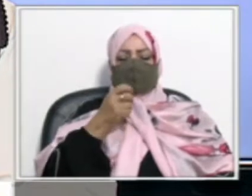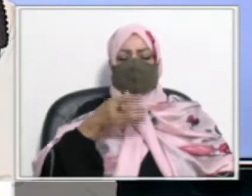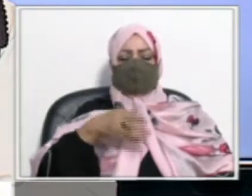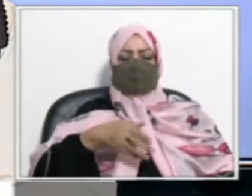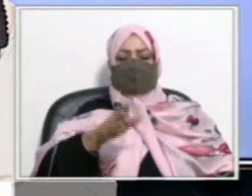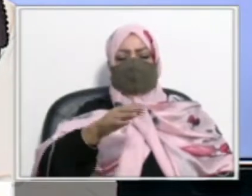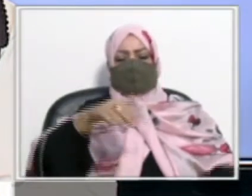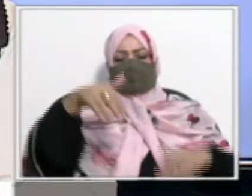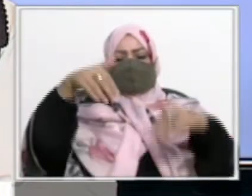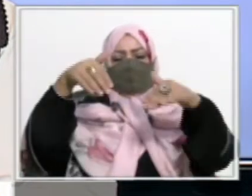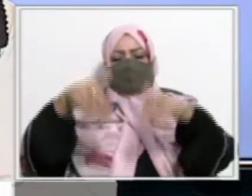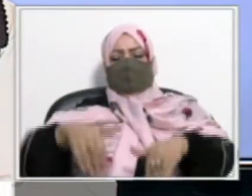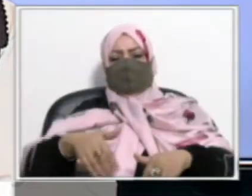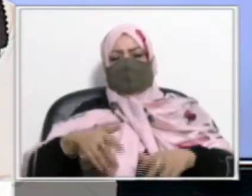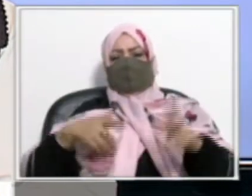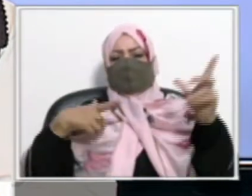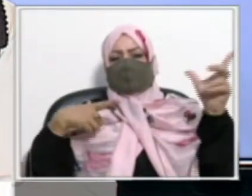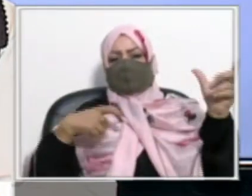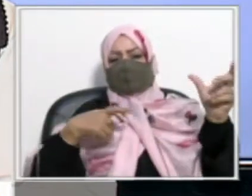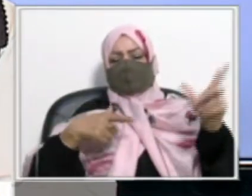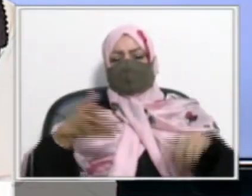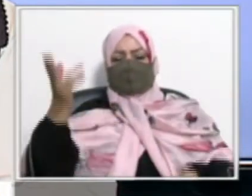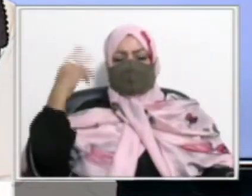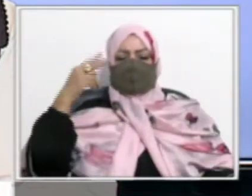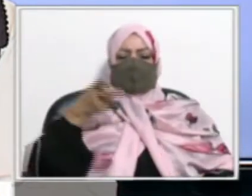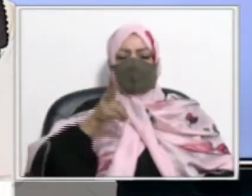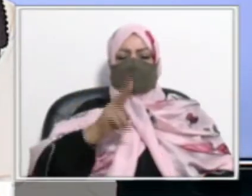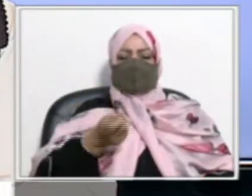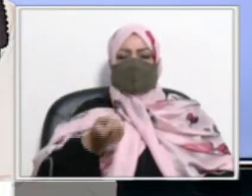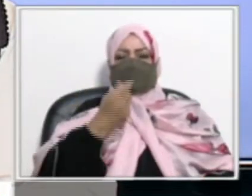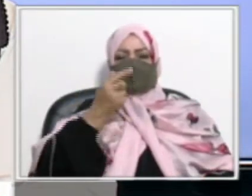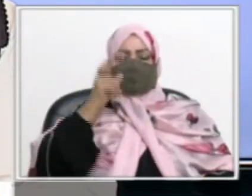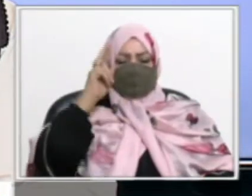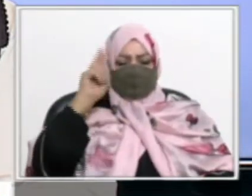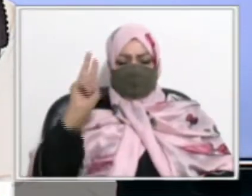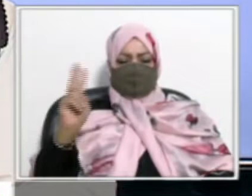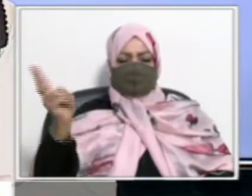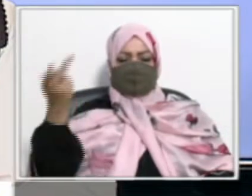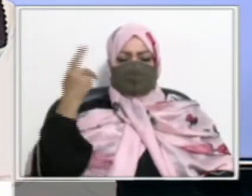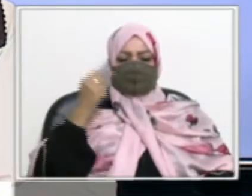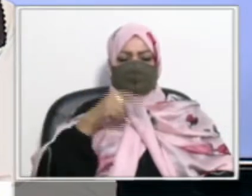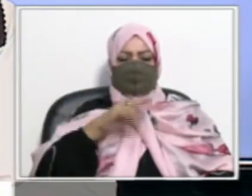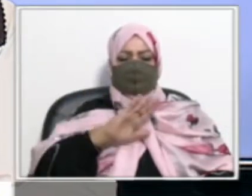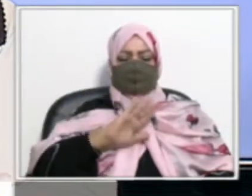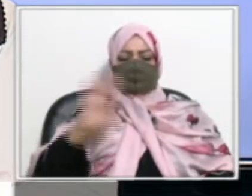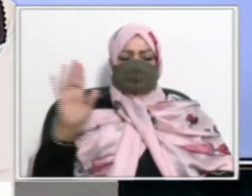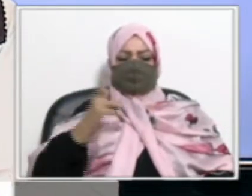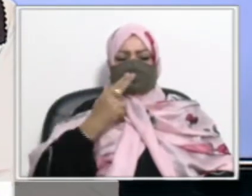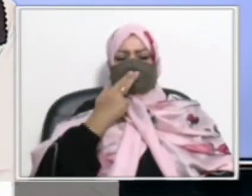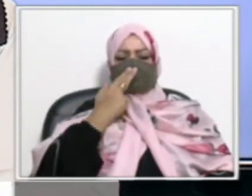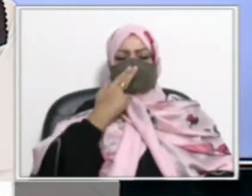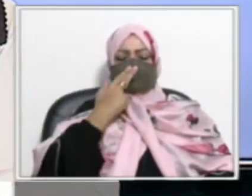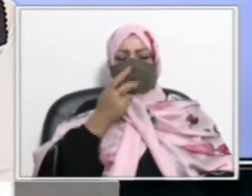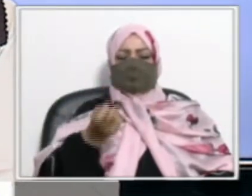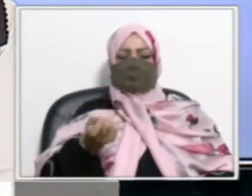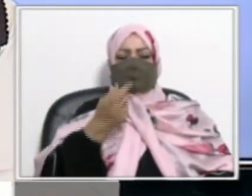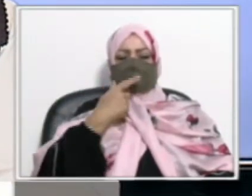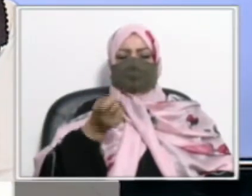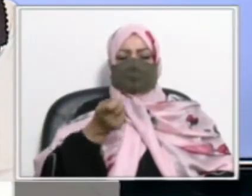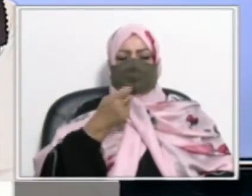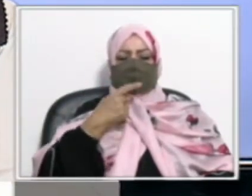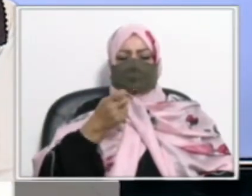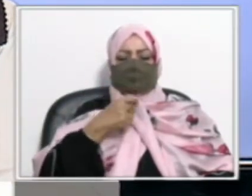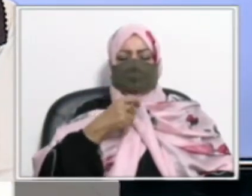نبطلوهم بكل وصارنا مشاكل وصارنا 20,000 حاجة. تو وين عطوا لك باش تخش فما جبهة الأمامية خشيت فيها أنت ما جبهة